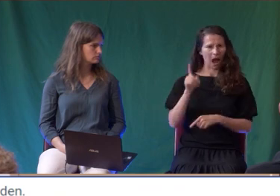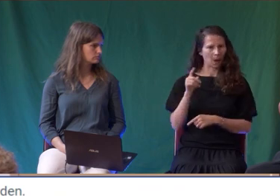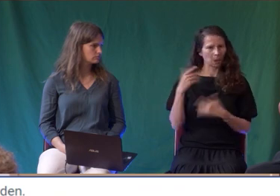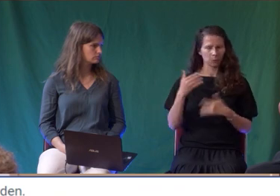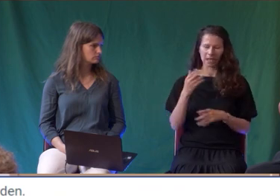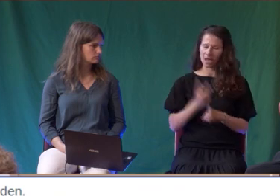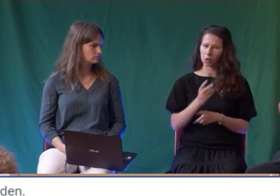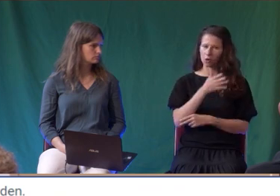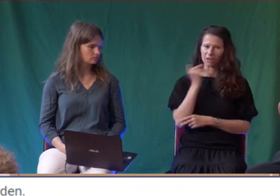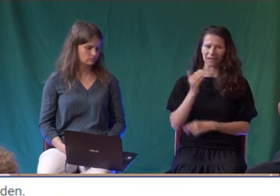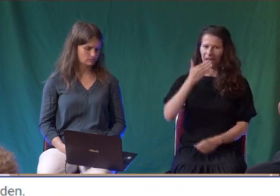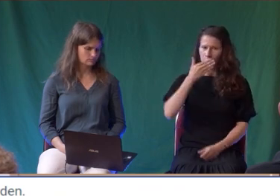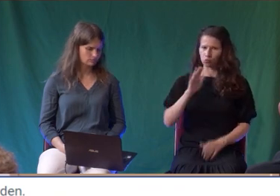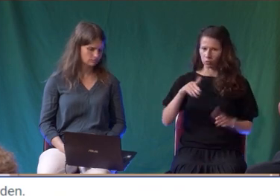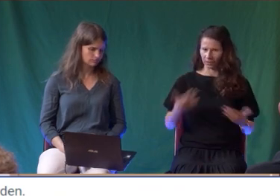Tabus